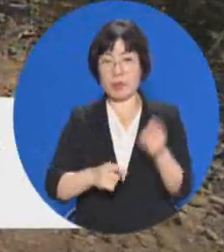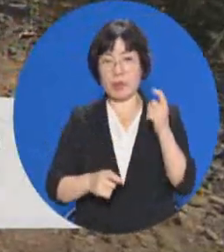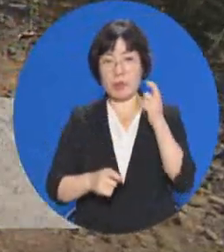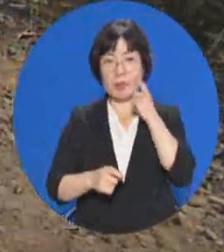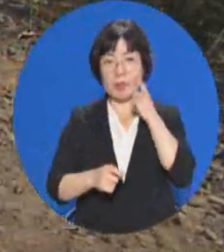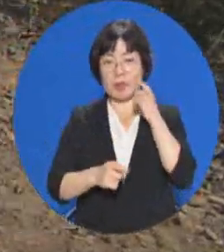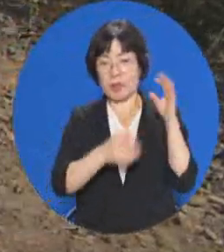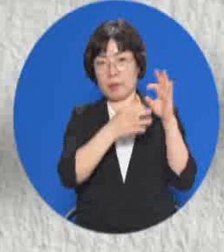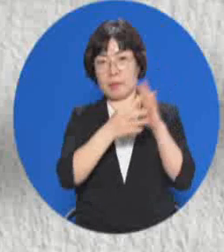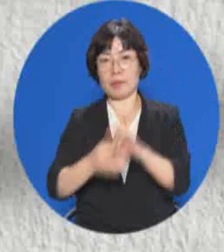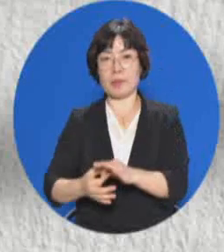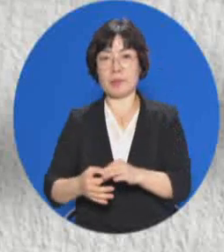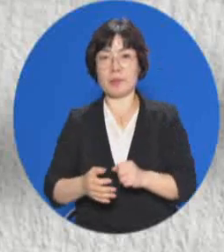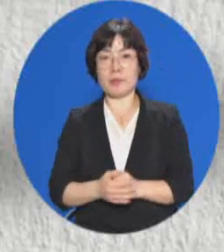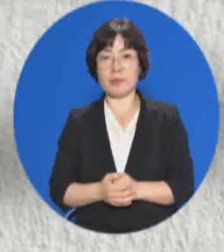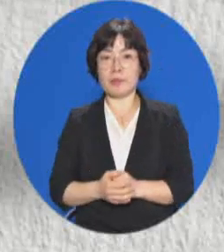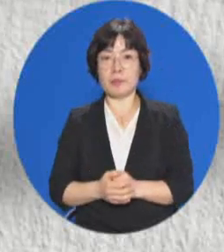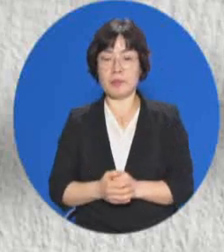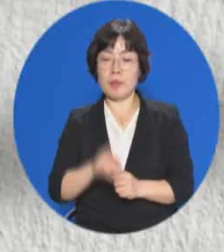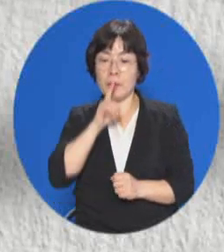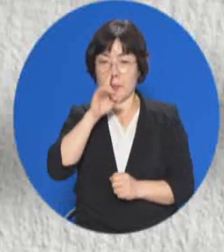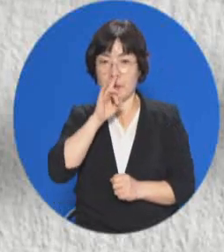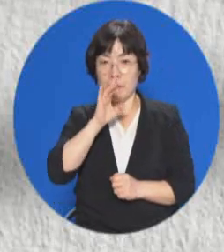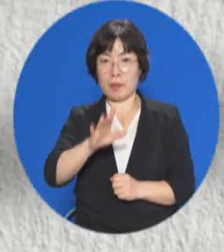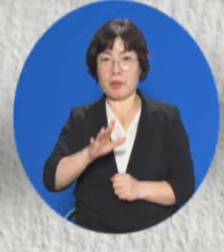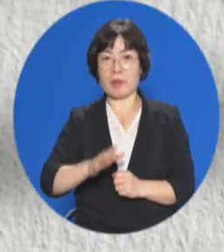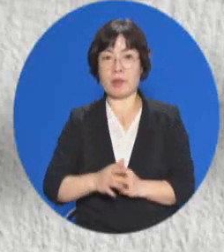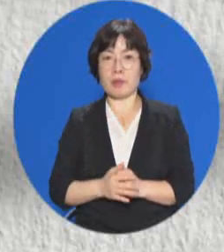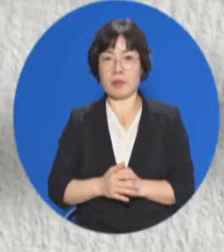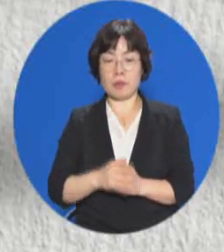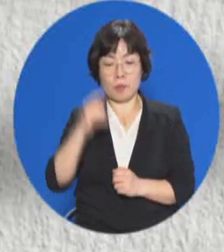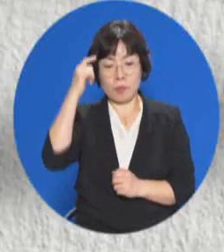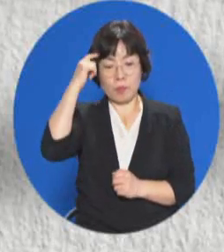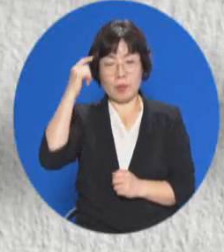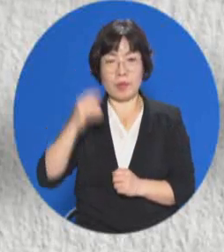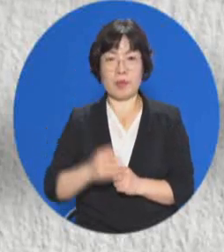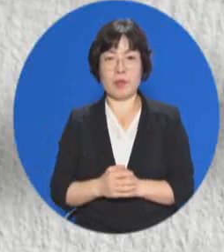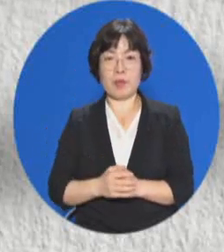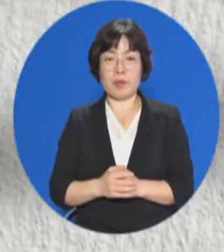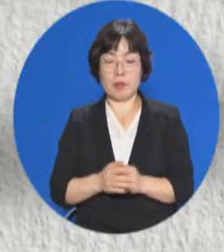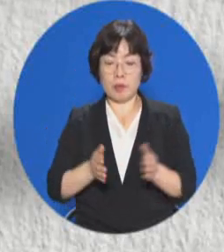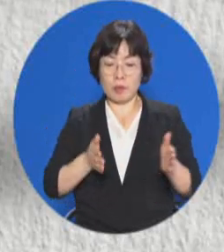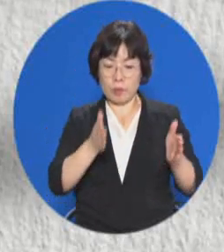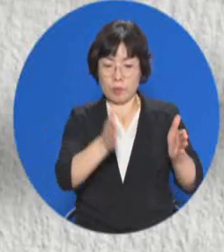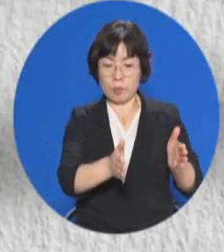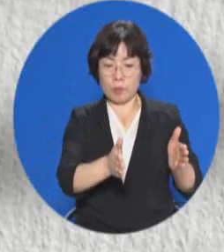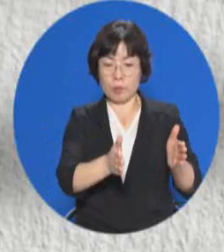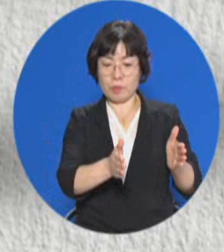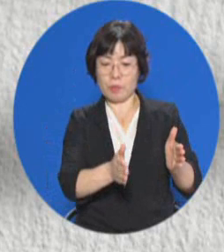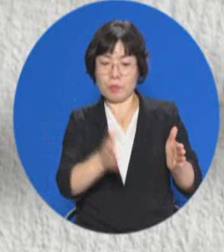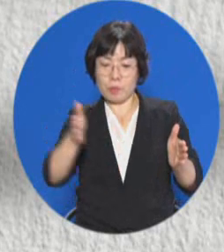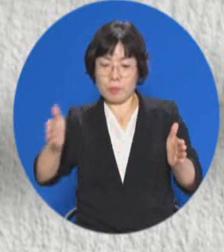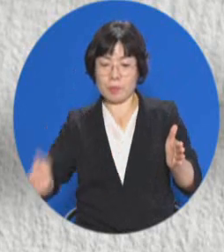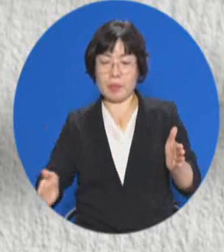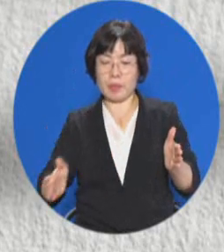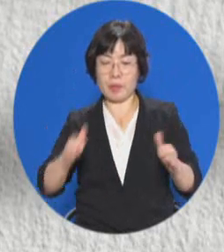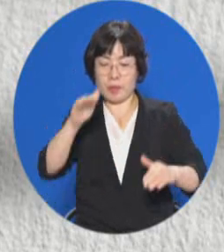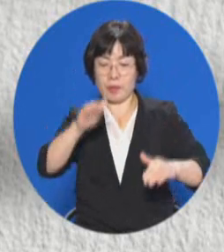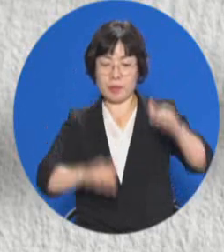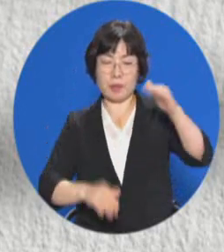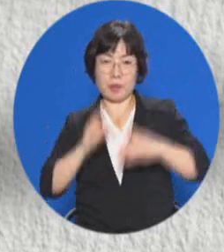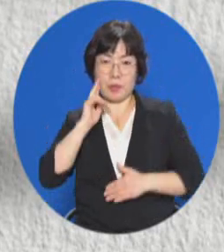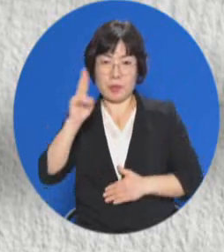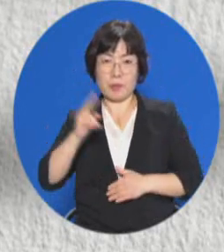주장이라고 반박합니다. 말이 됩니까? 그게 말이 됩니까? 왜 말이 안 되냐면 도로를 3m짜리하고 10m짜리를